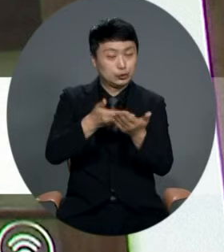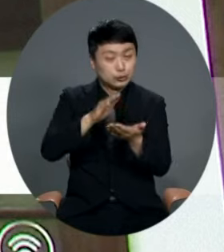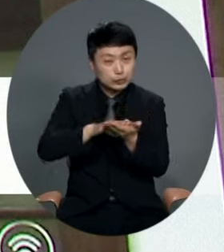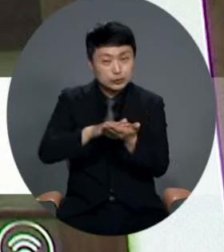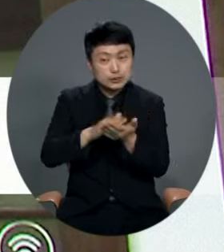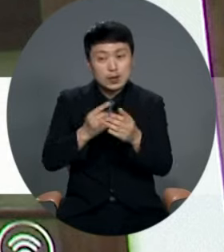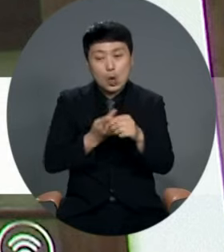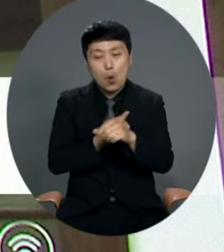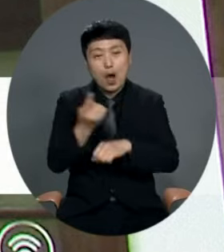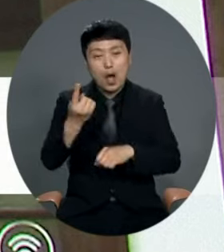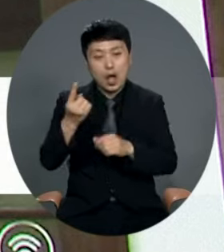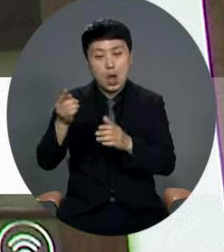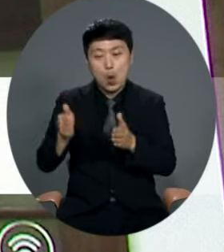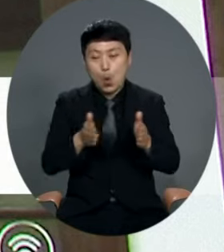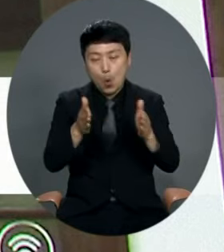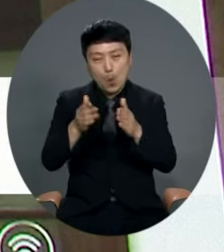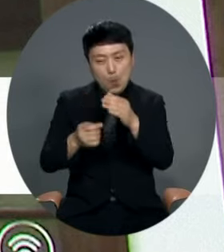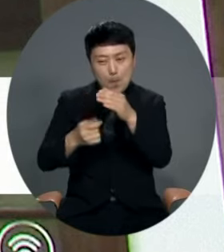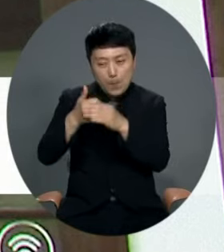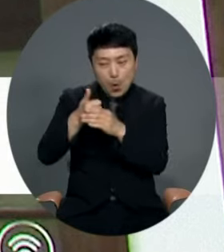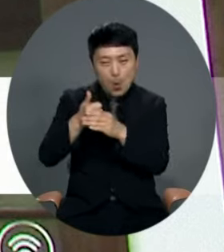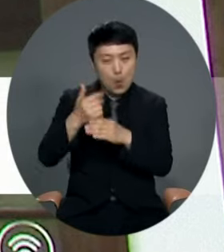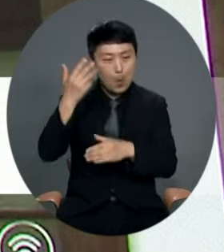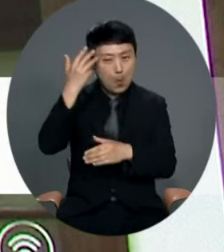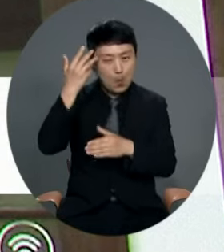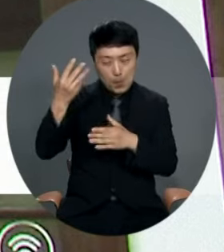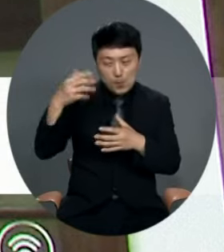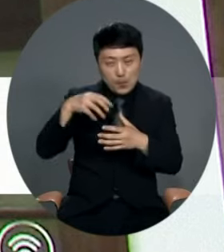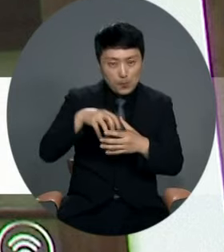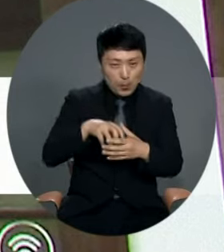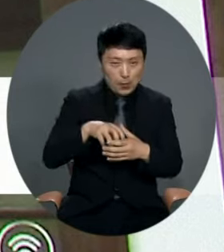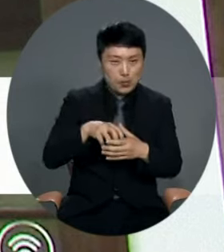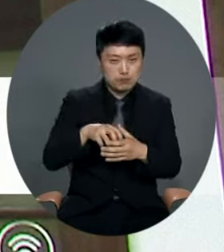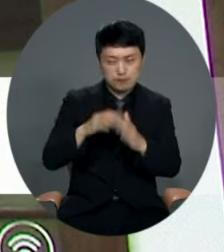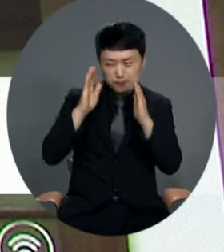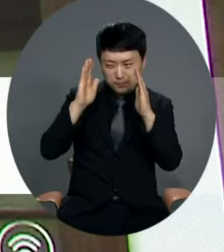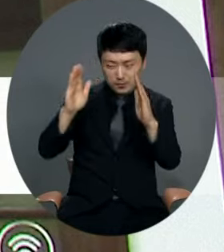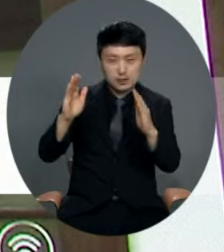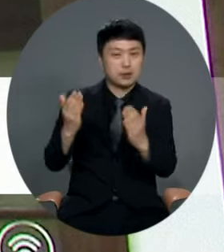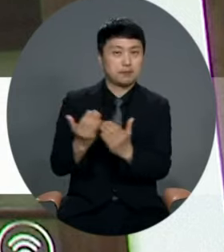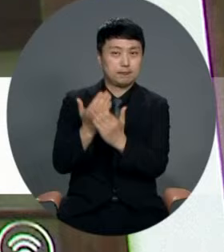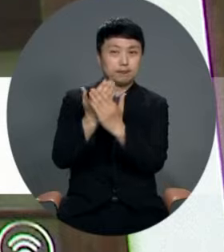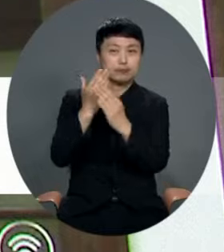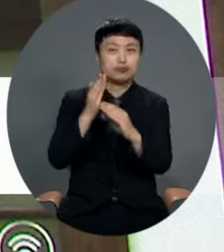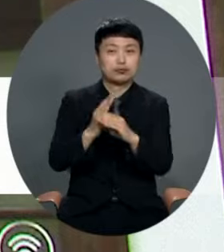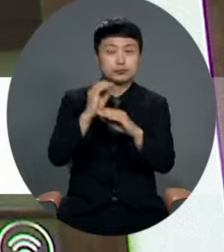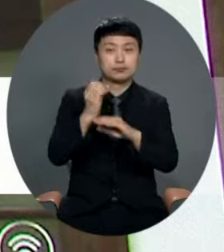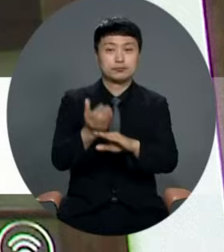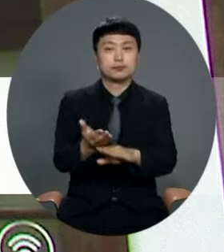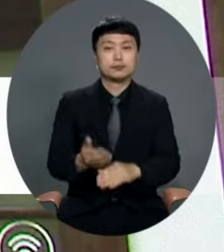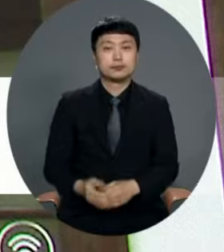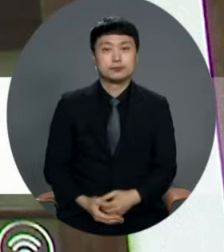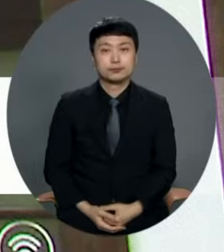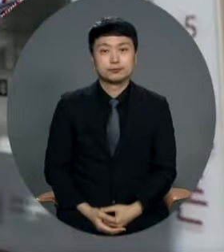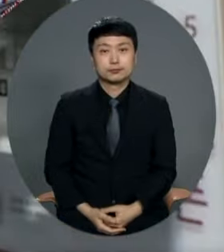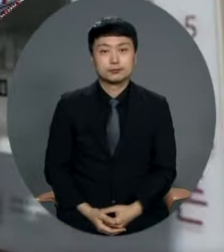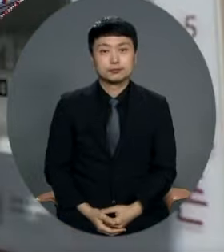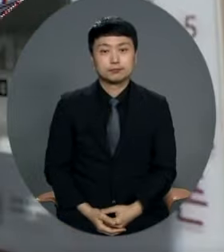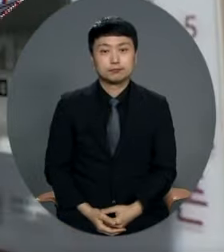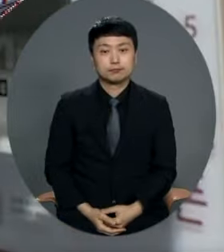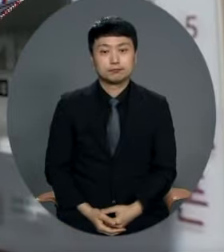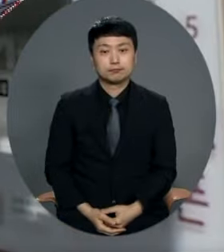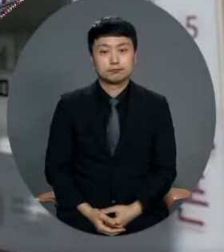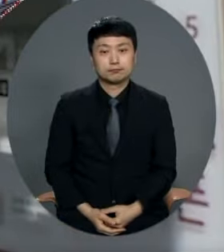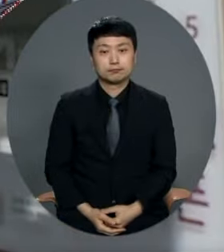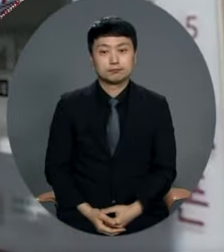넘어서 거리에 개성을 입히고 철학까지 담아내는 방향으로 진화하고 있습니다. 이규설 기자입니다.